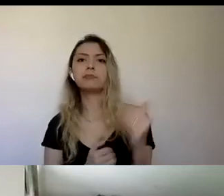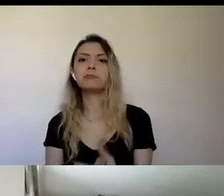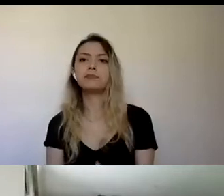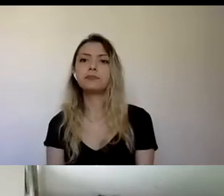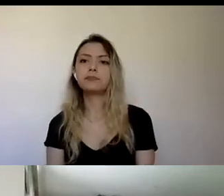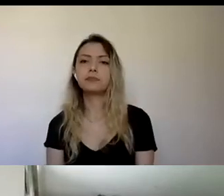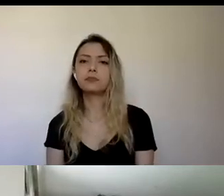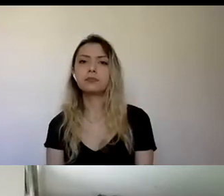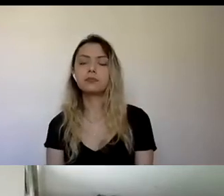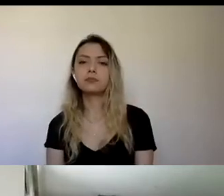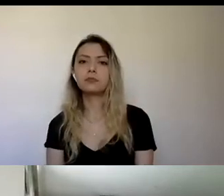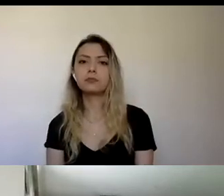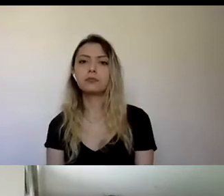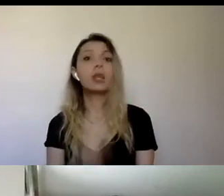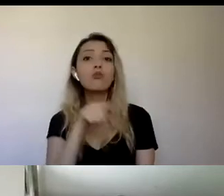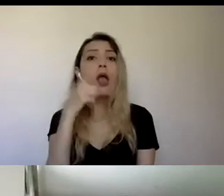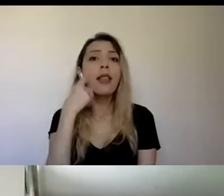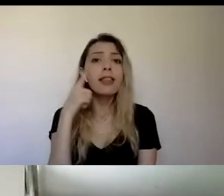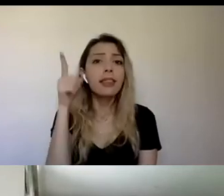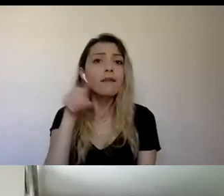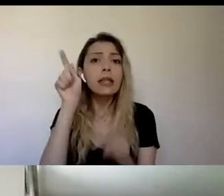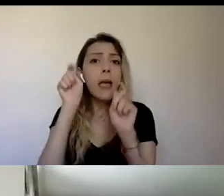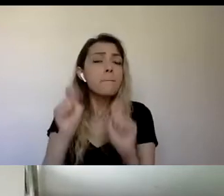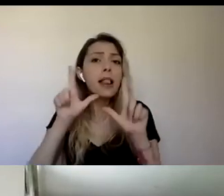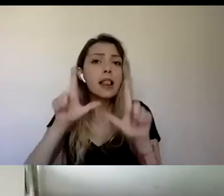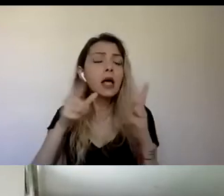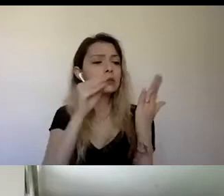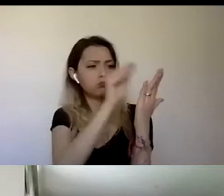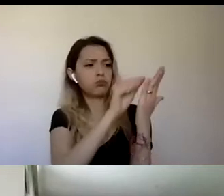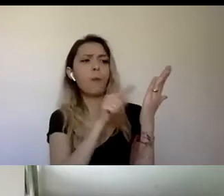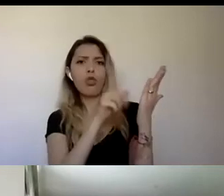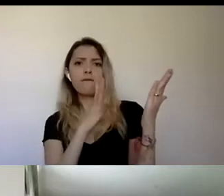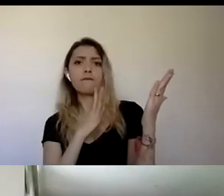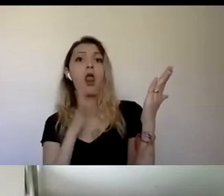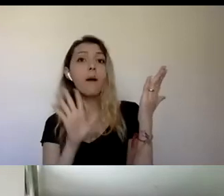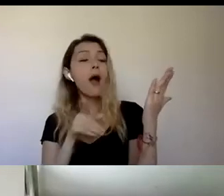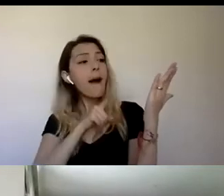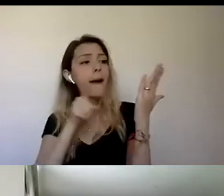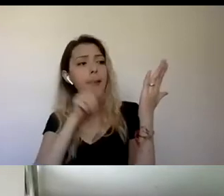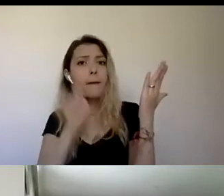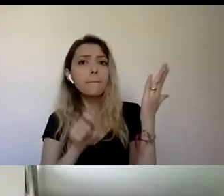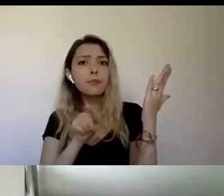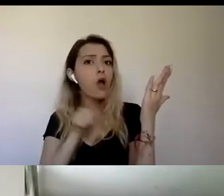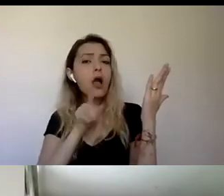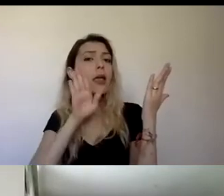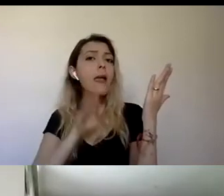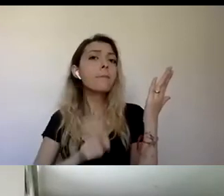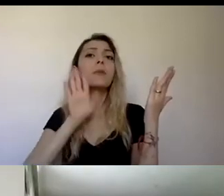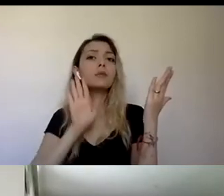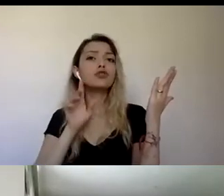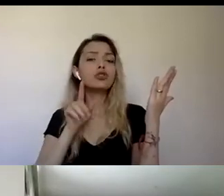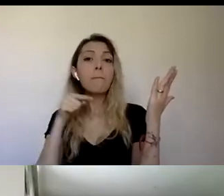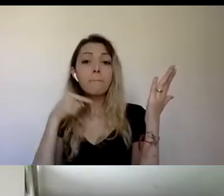Buradaki yapması, devletin yapması gerekenler bunlarken hangilerini yapmış, hangilerini yapmamış? Ben izleme yaparken